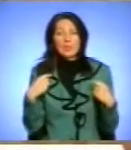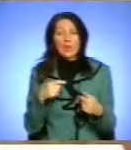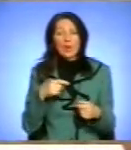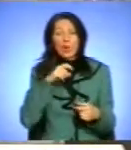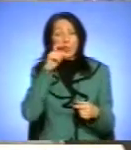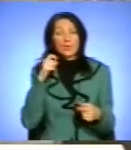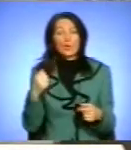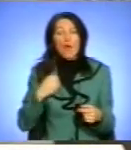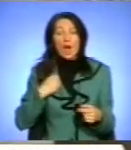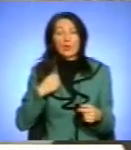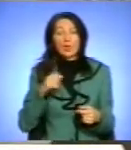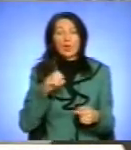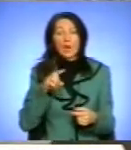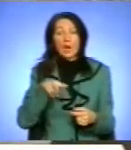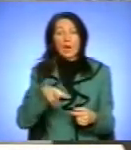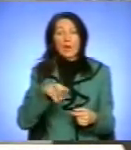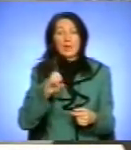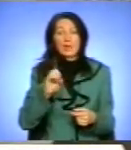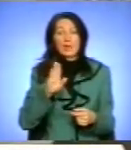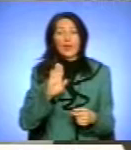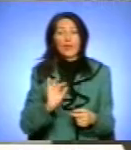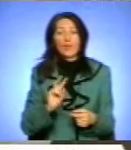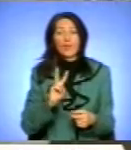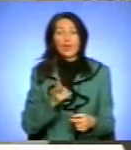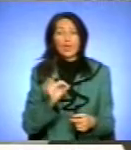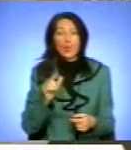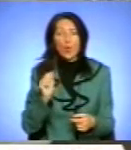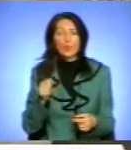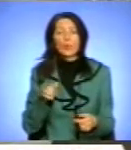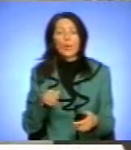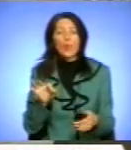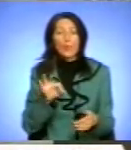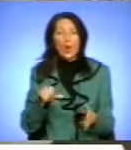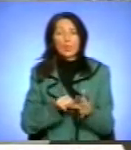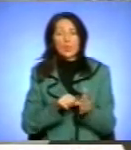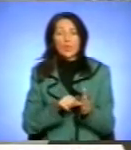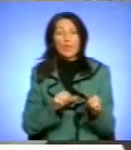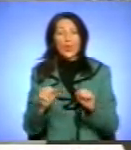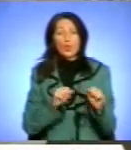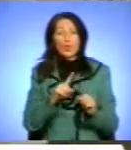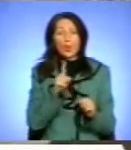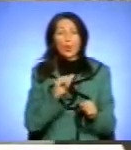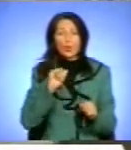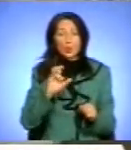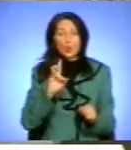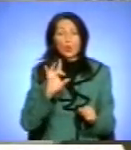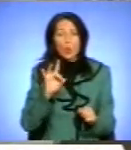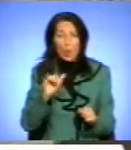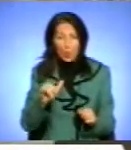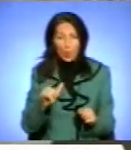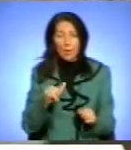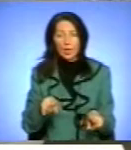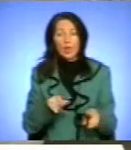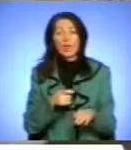Левицького. Про представників уряду ЗУНРу і також відомих діячів ЗУНРу, які саме